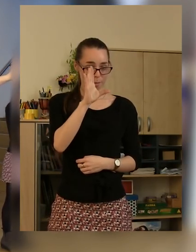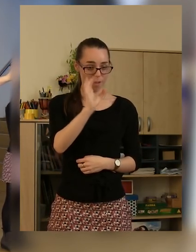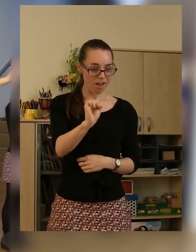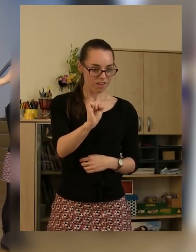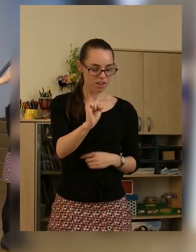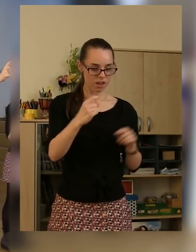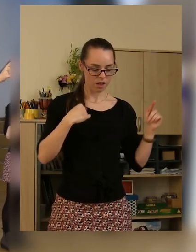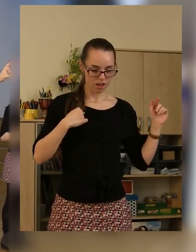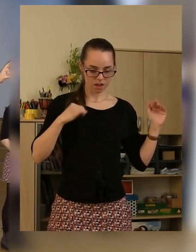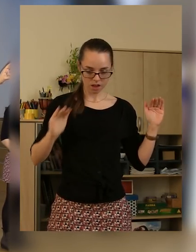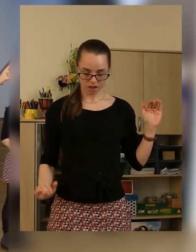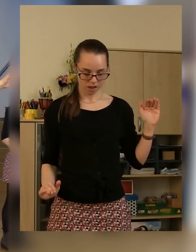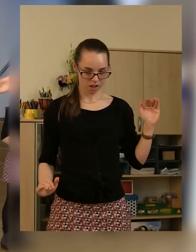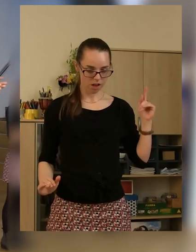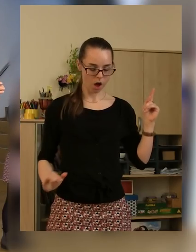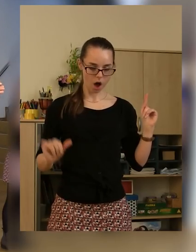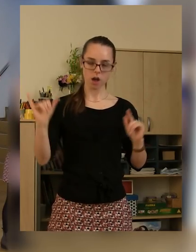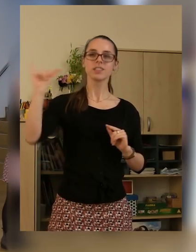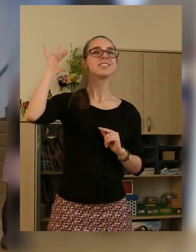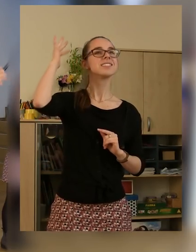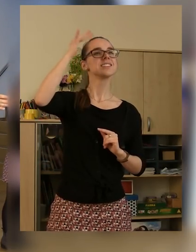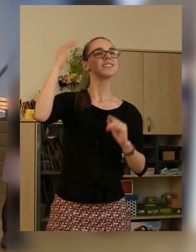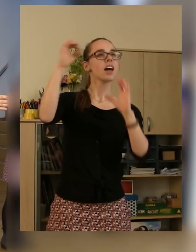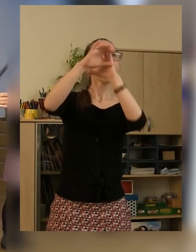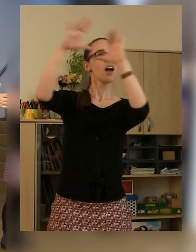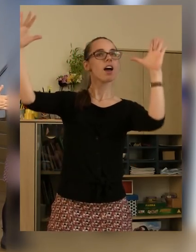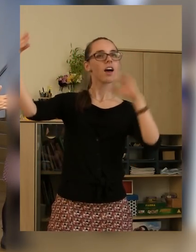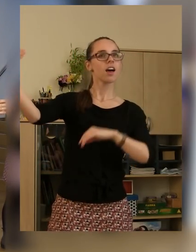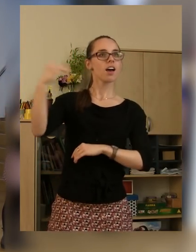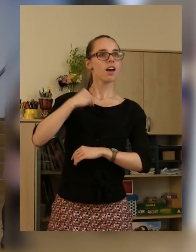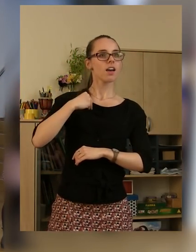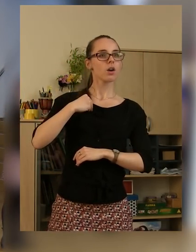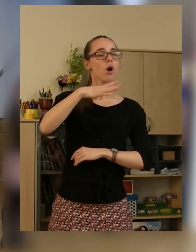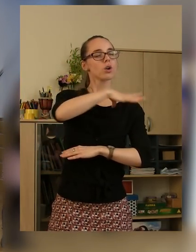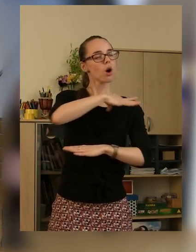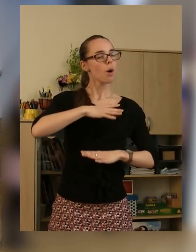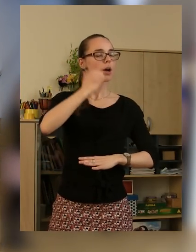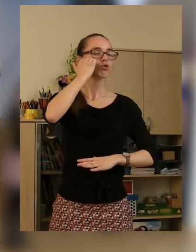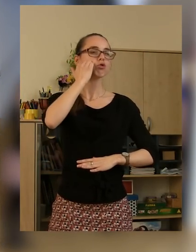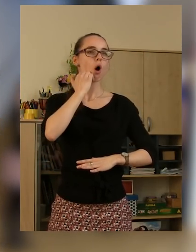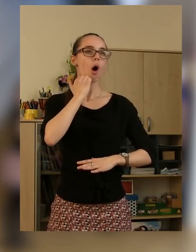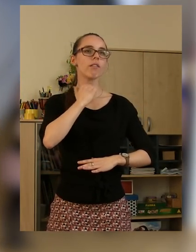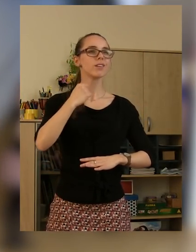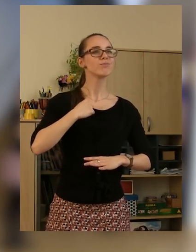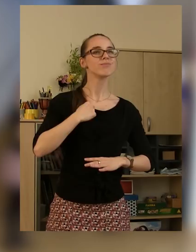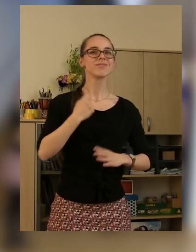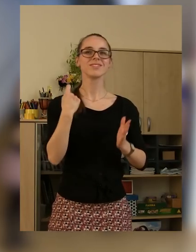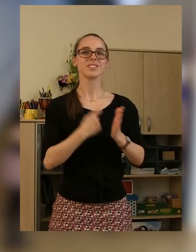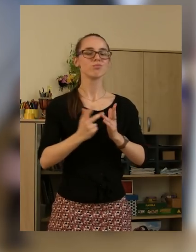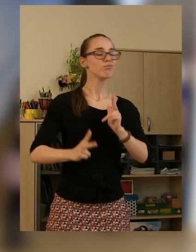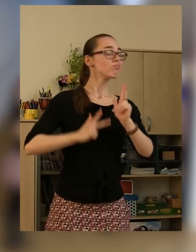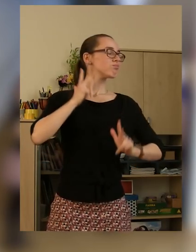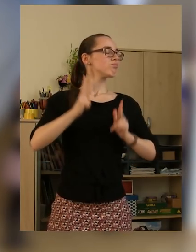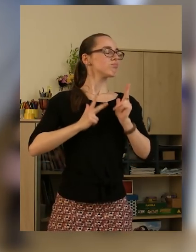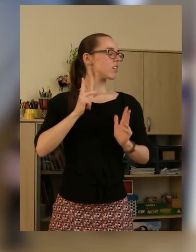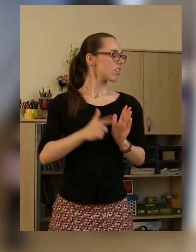toho, říká sen. Seš něco mezi. Jo? To znamená, že